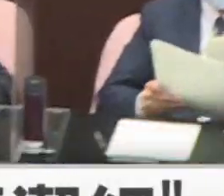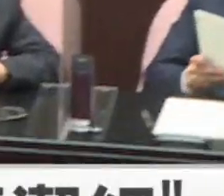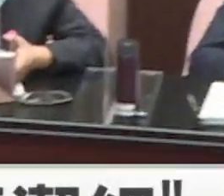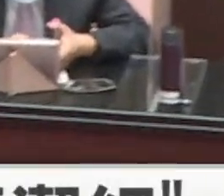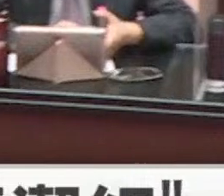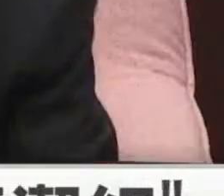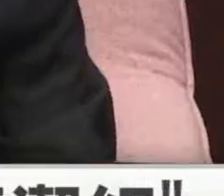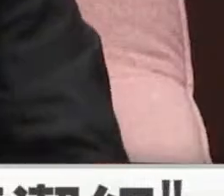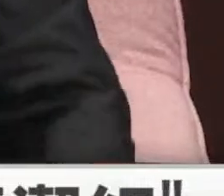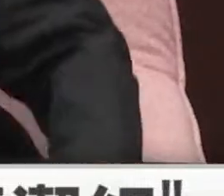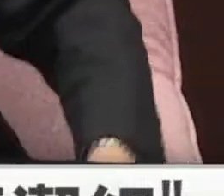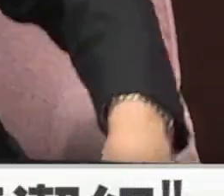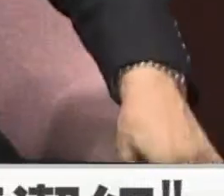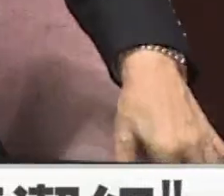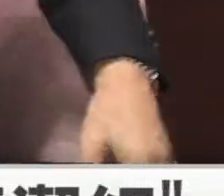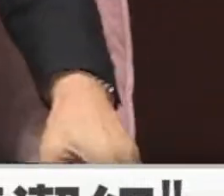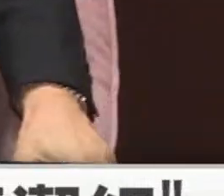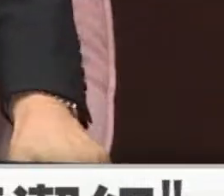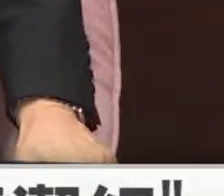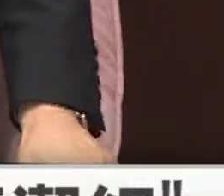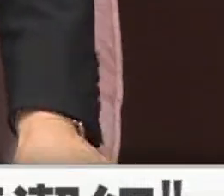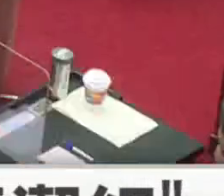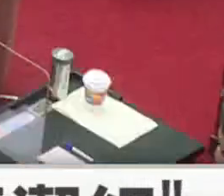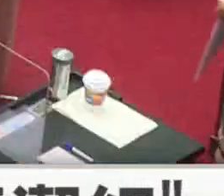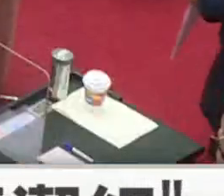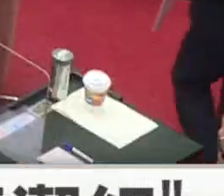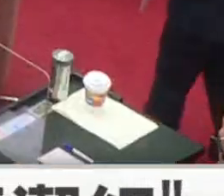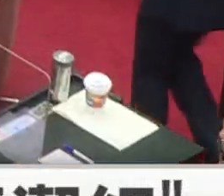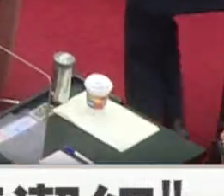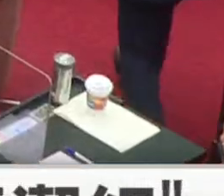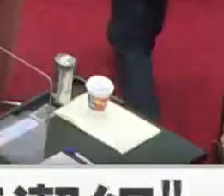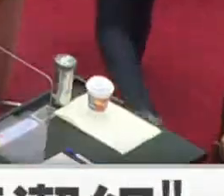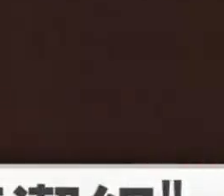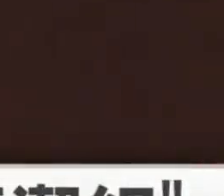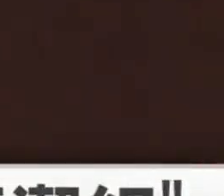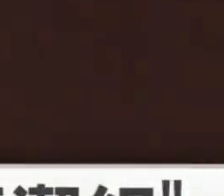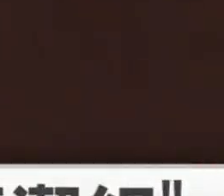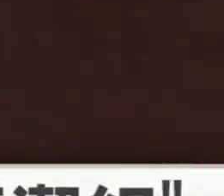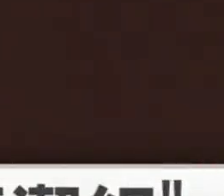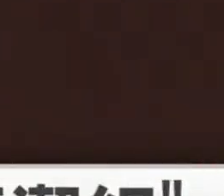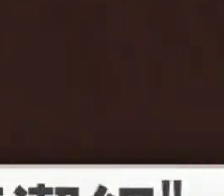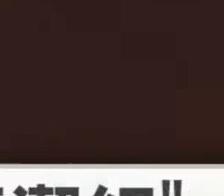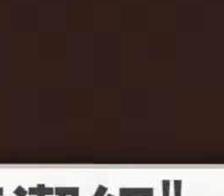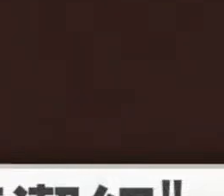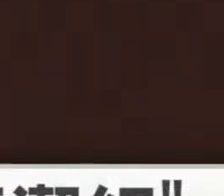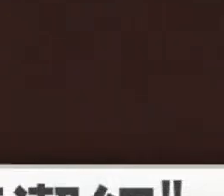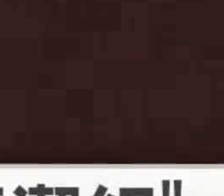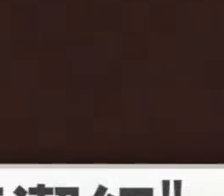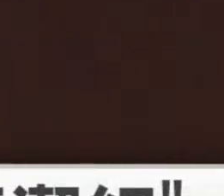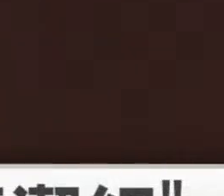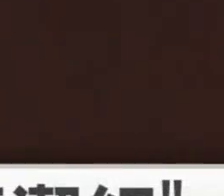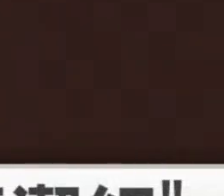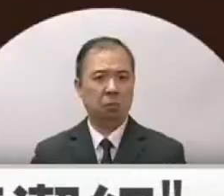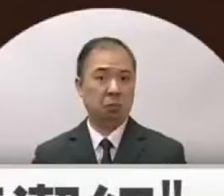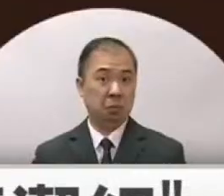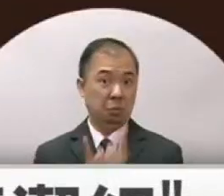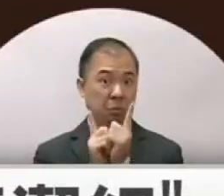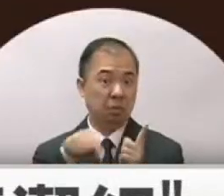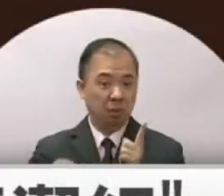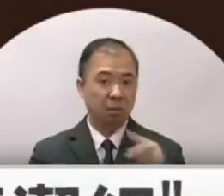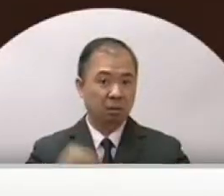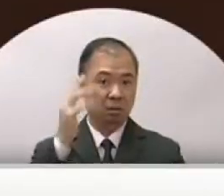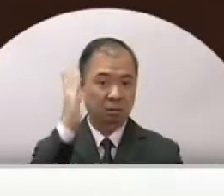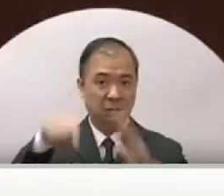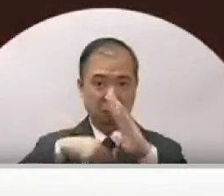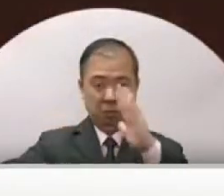法院。不过国民党立委哪那么容易放过他？早就撂狠话，要见一次骂一次的费鸿泰在国事论坛打头阵。